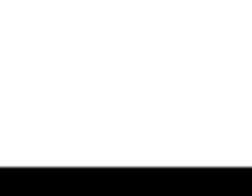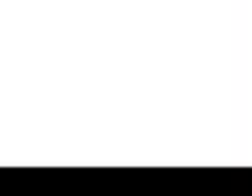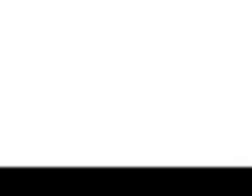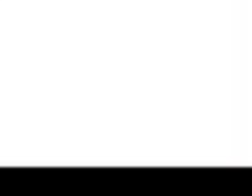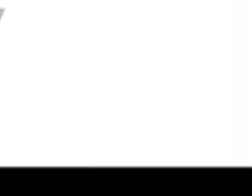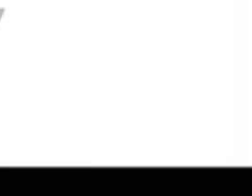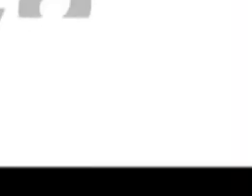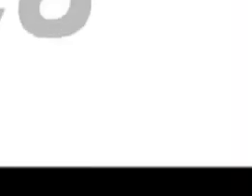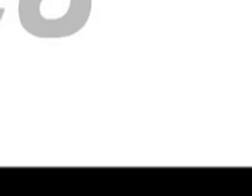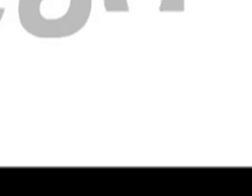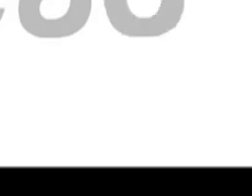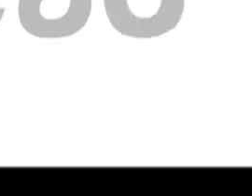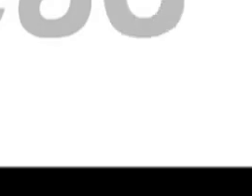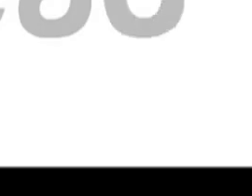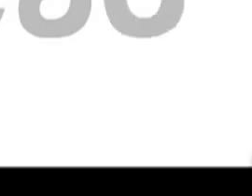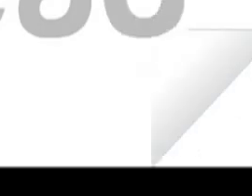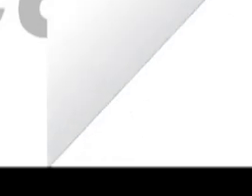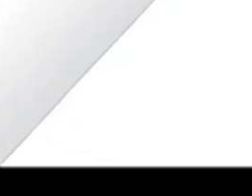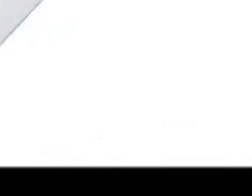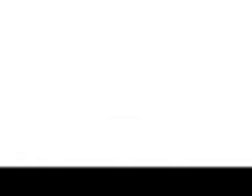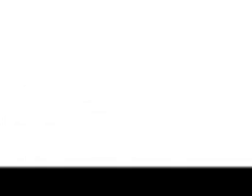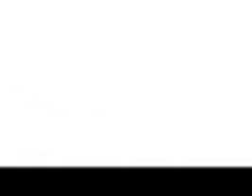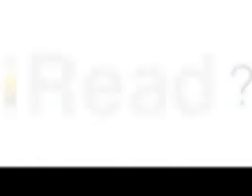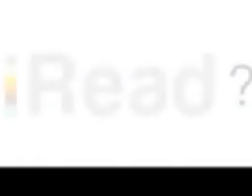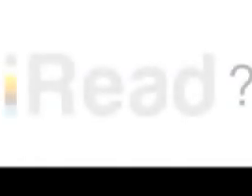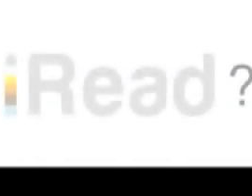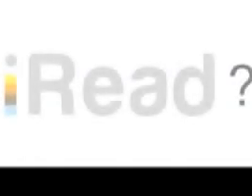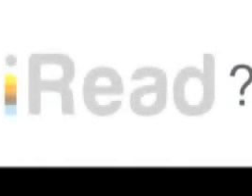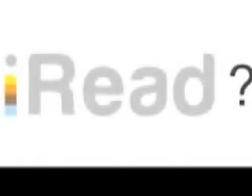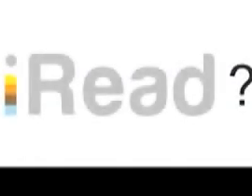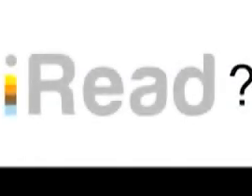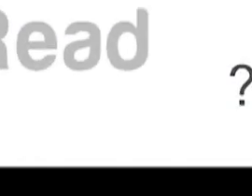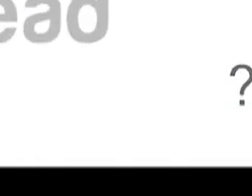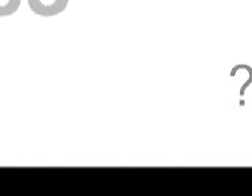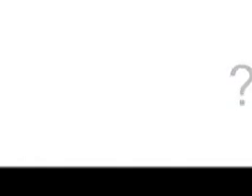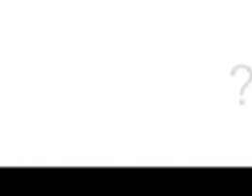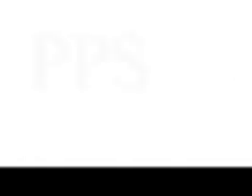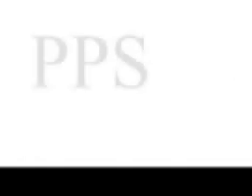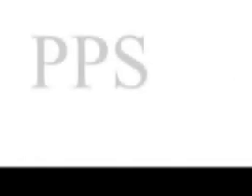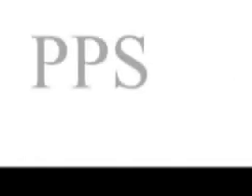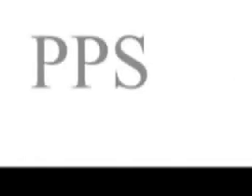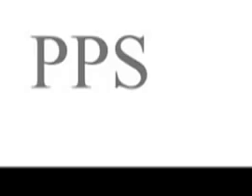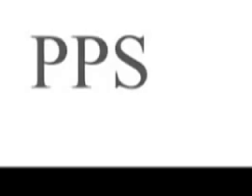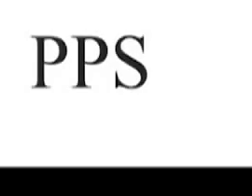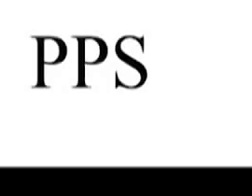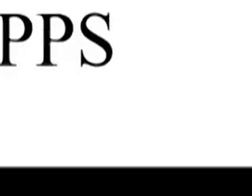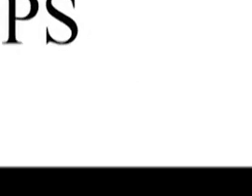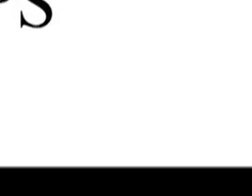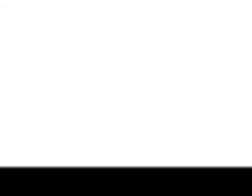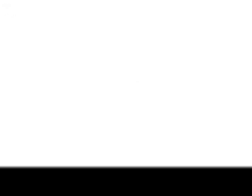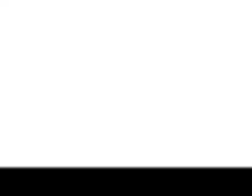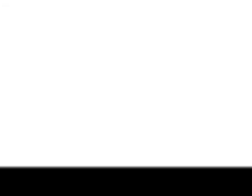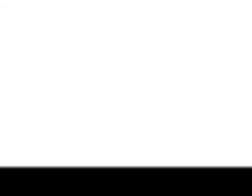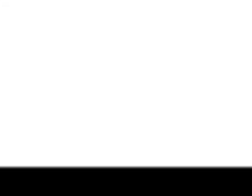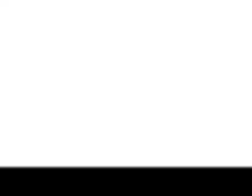向你誠意推薦 iRead。iRead 係咩嚟 ？iRead 係一個公共出版服